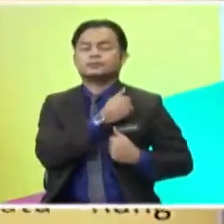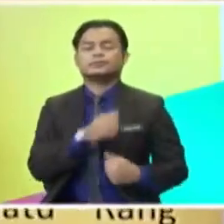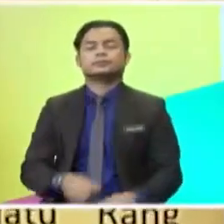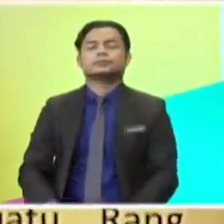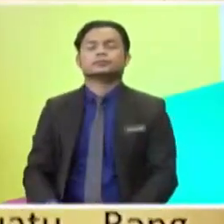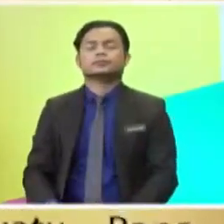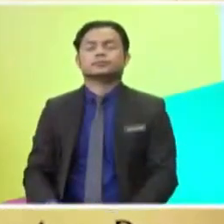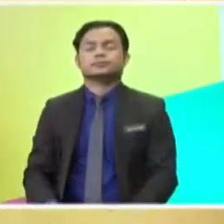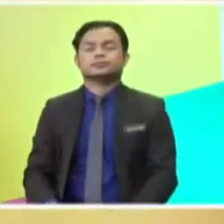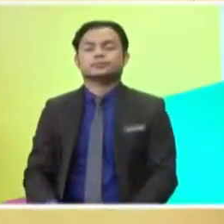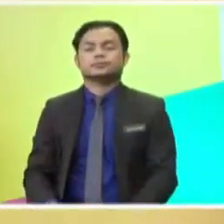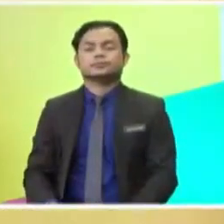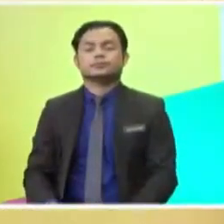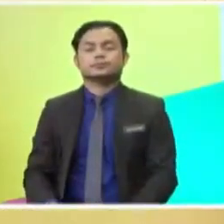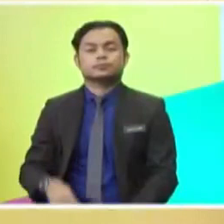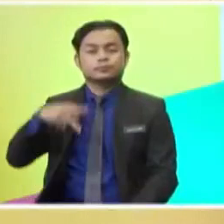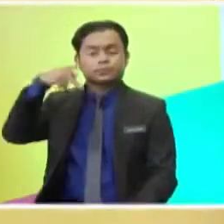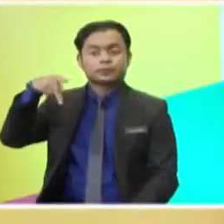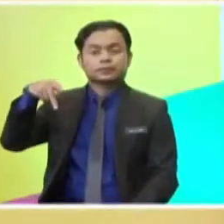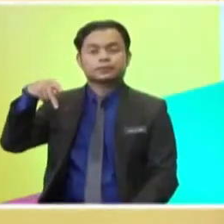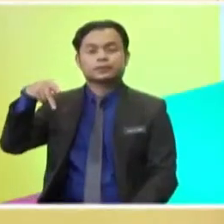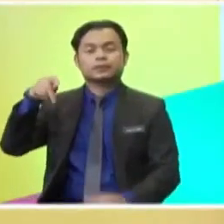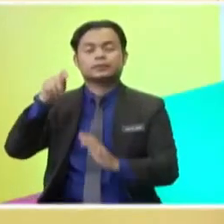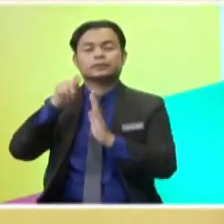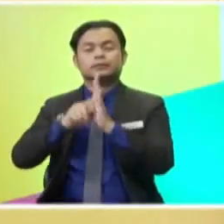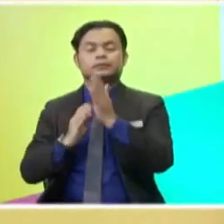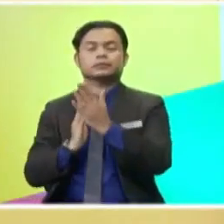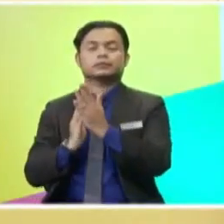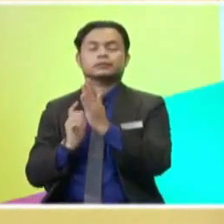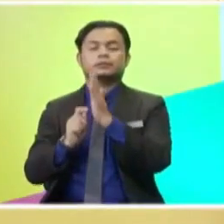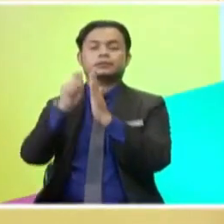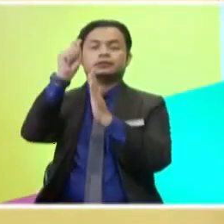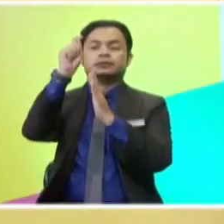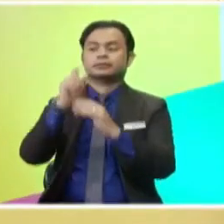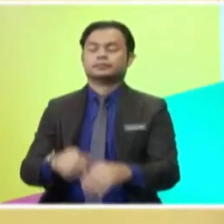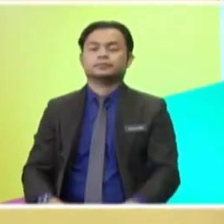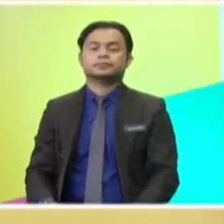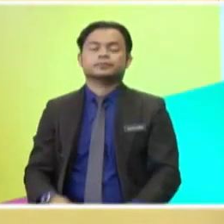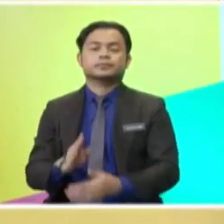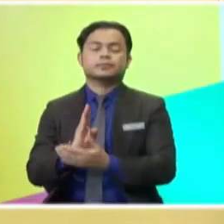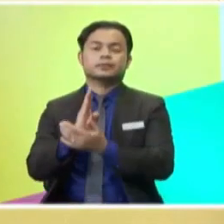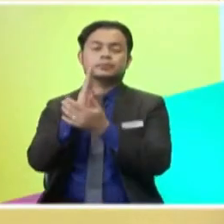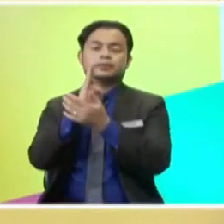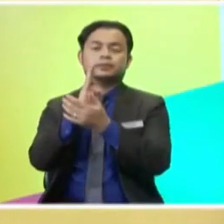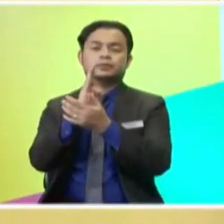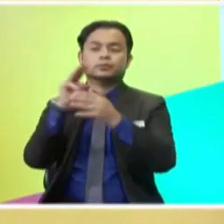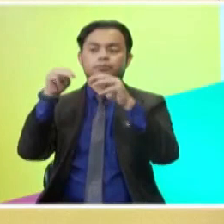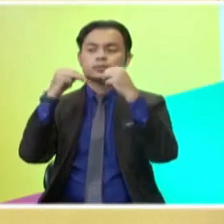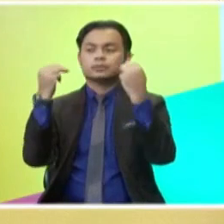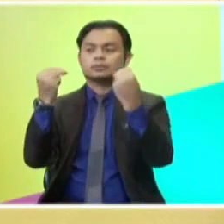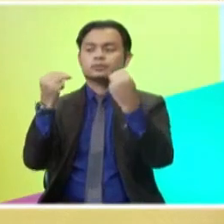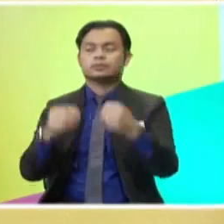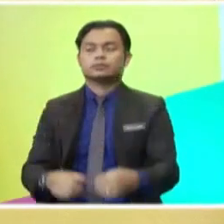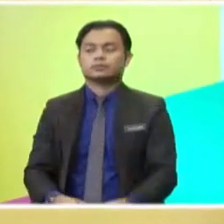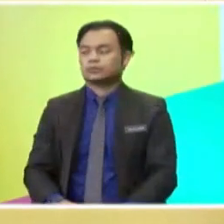tertinggi Angkatan Tentera Malaysia dan dibantu oleh Majlis Angkatan Tentera. Okey,